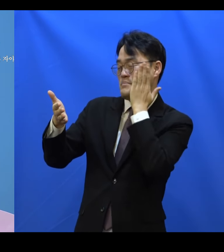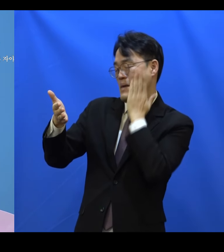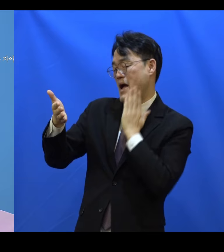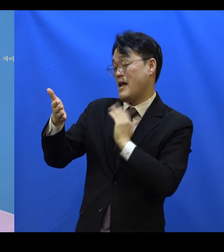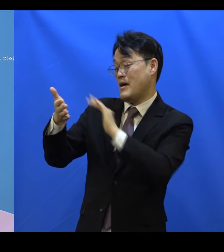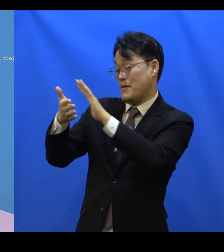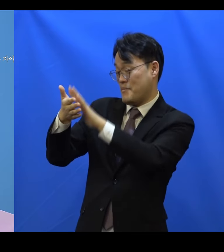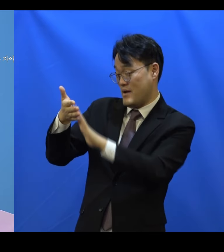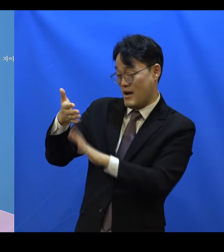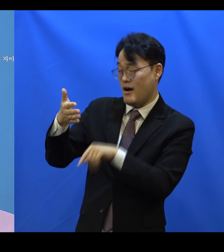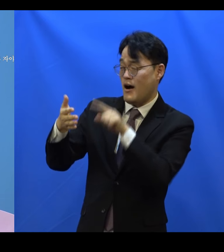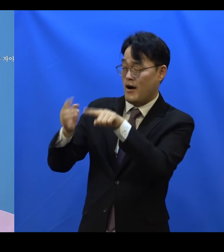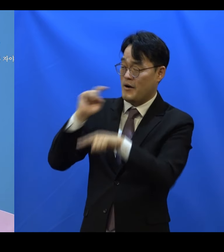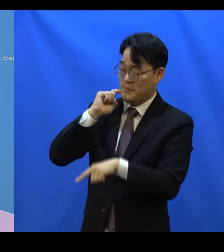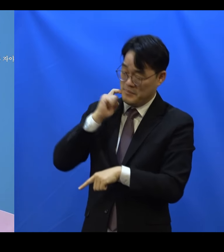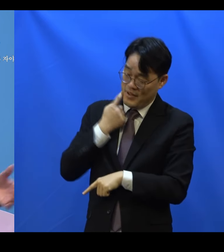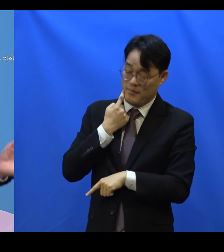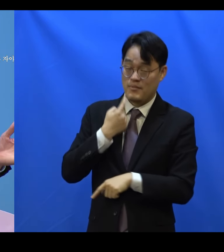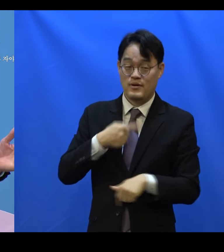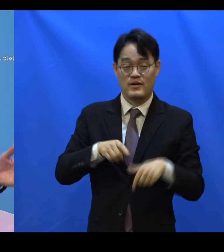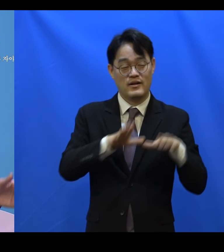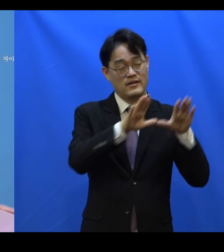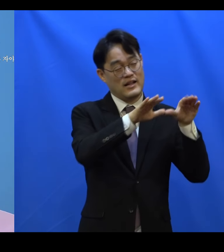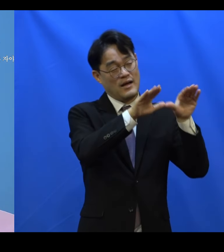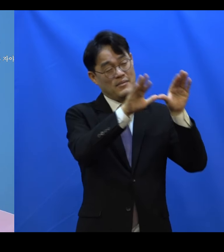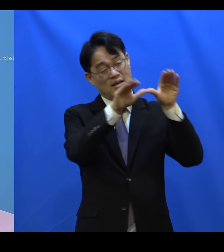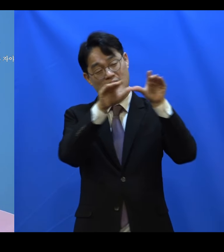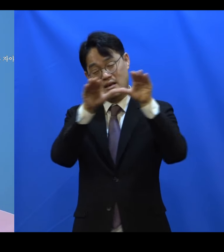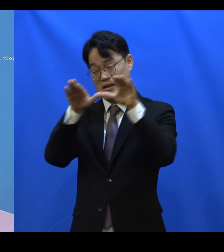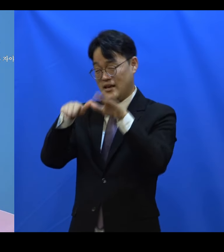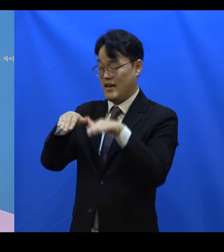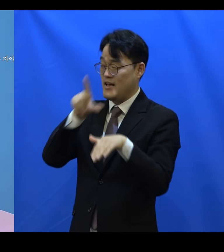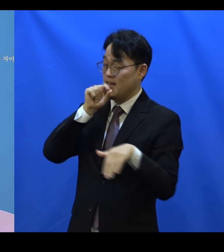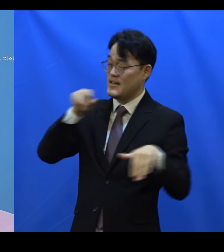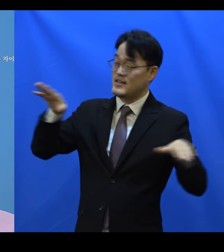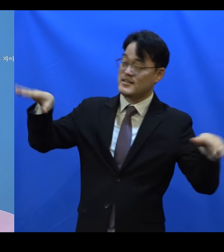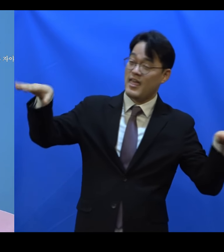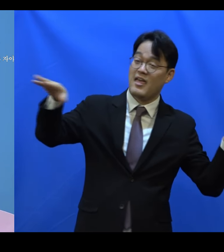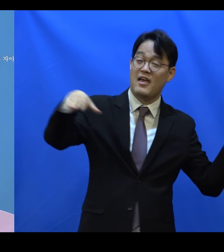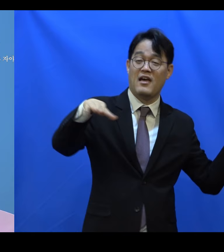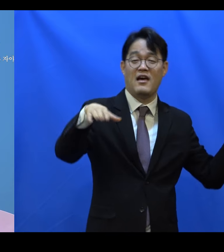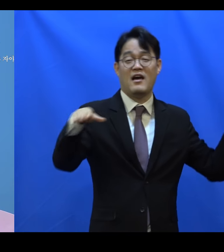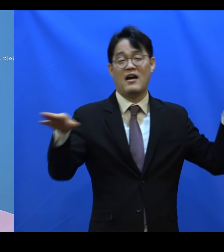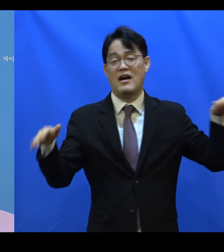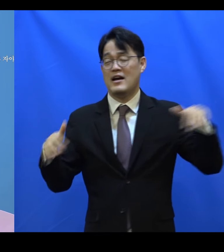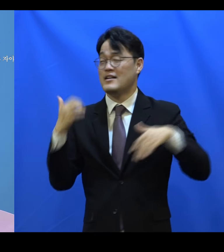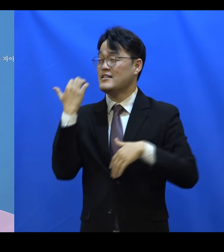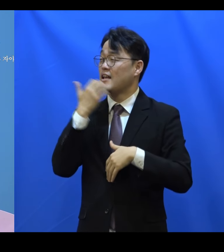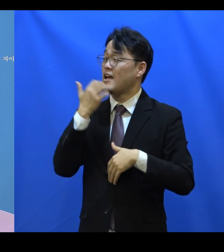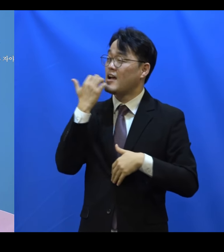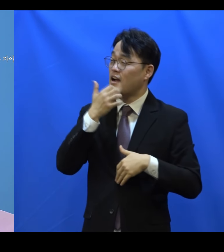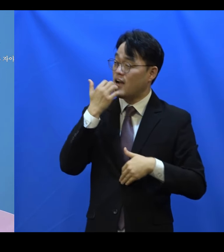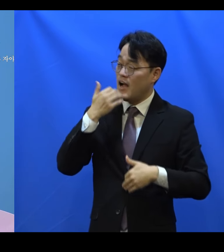나비들 보세요, 나비. 새들 보세요, 새들 쫙 할 때 나를 때 보면 그 색깔이에요. 찬란해요, 찬란.